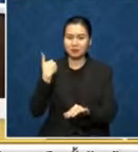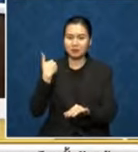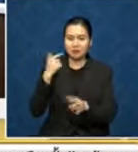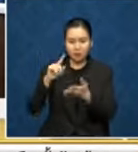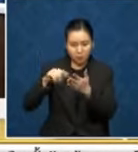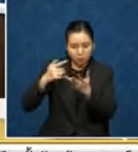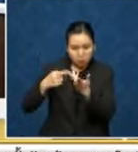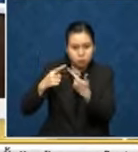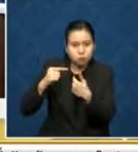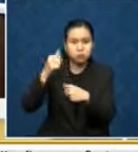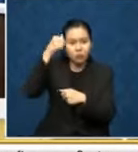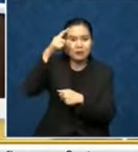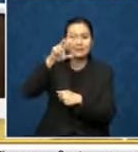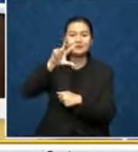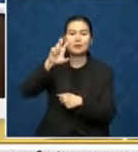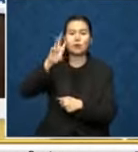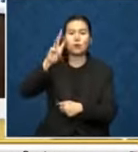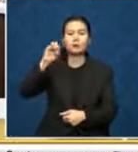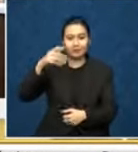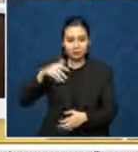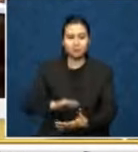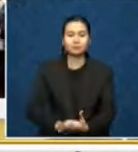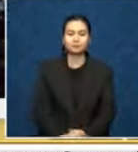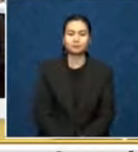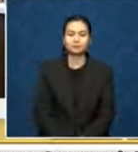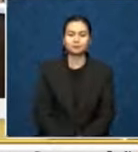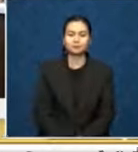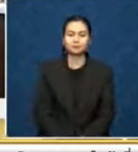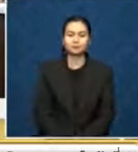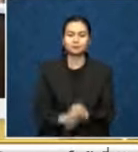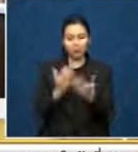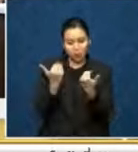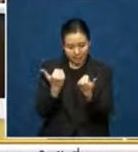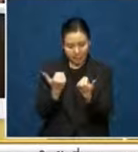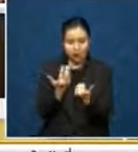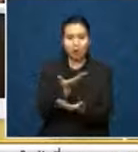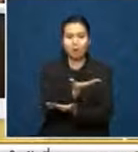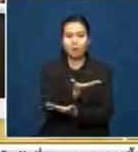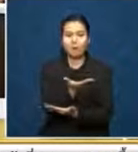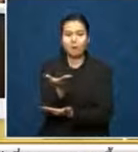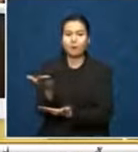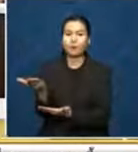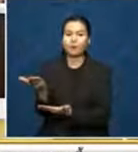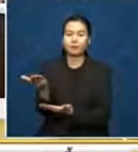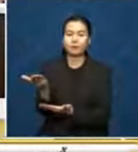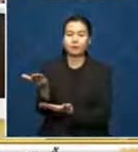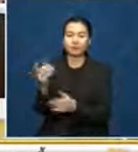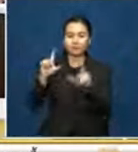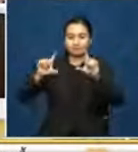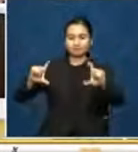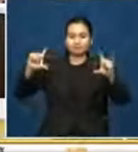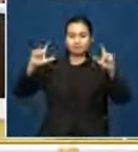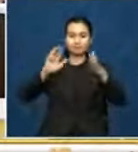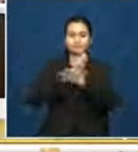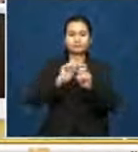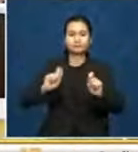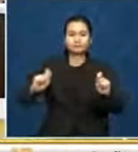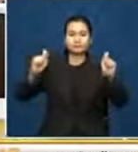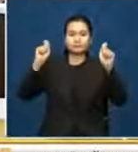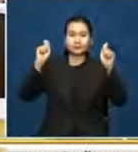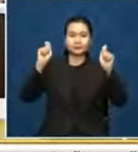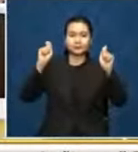360กว่าวันที่เหลือนะครับวันนี้ผมขออนุญาตให้เพื่อนๆนะครับจากพรรคก้าวไกลได้ส่งข้อความนี้ร่วมกับ